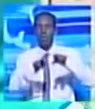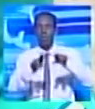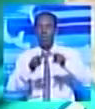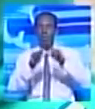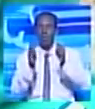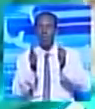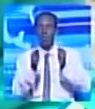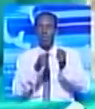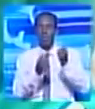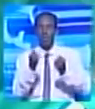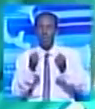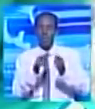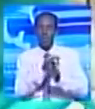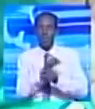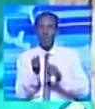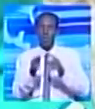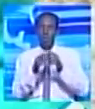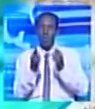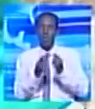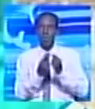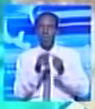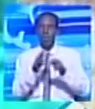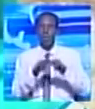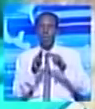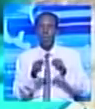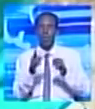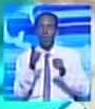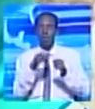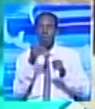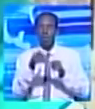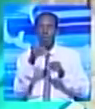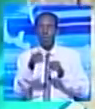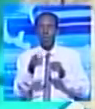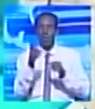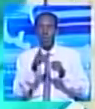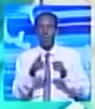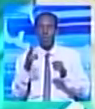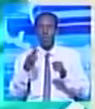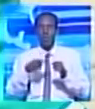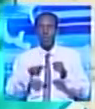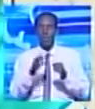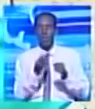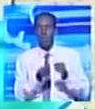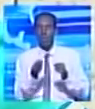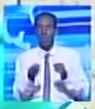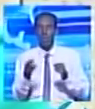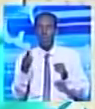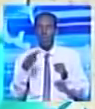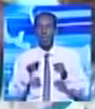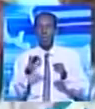du collège, ainsi que les voies et moyens à mettre en place pour améliorer les conditions d'apprentissage des enfants